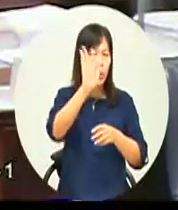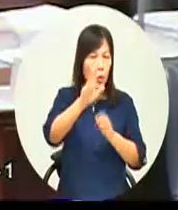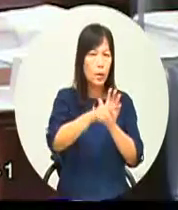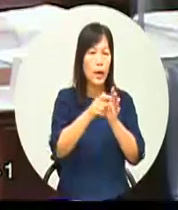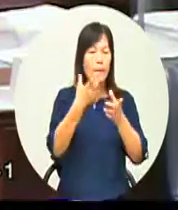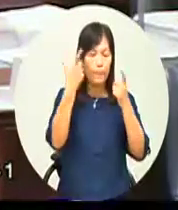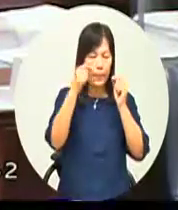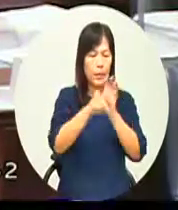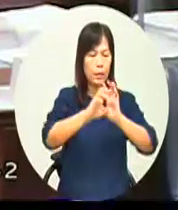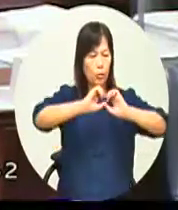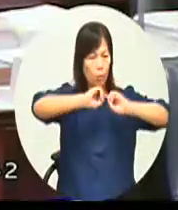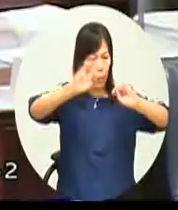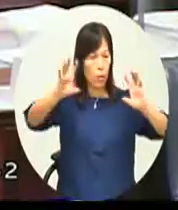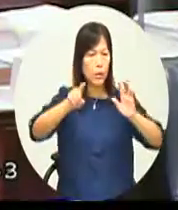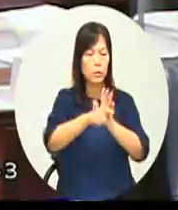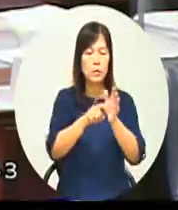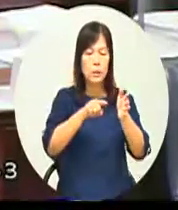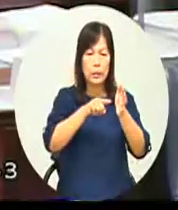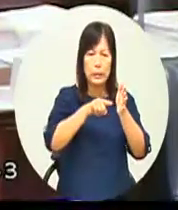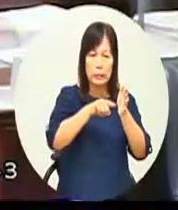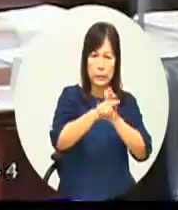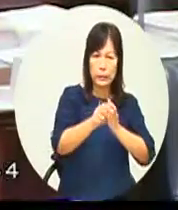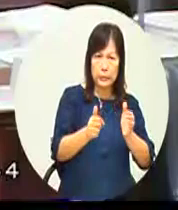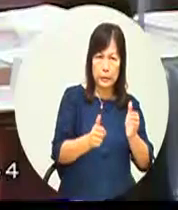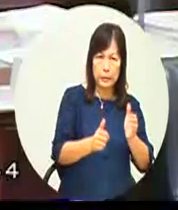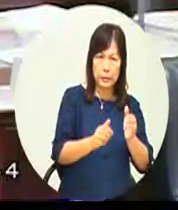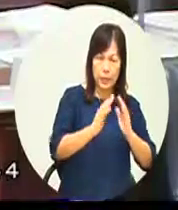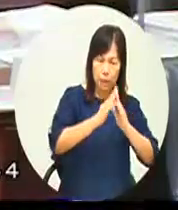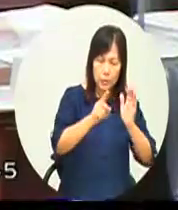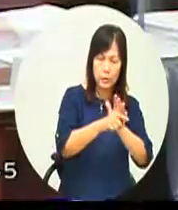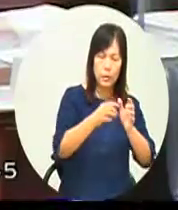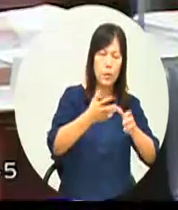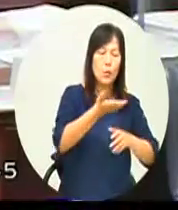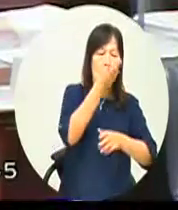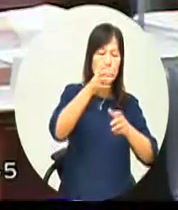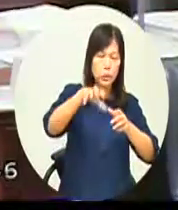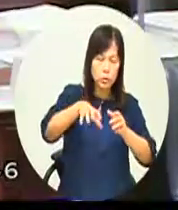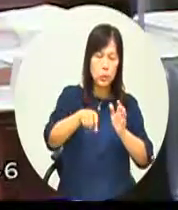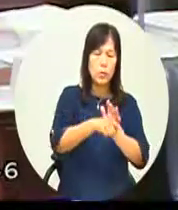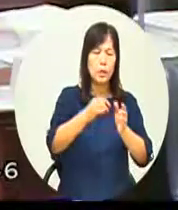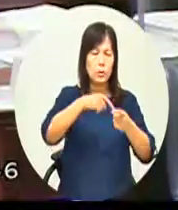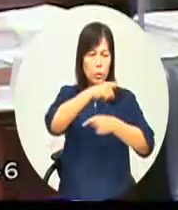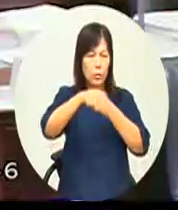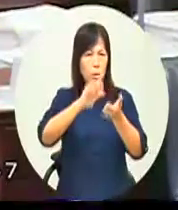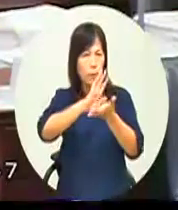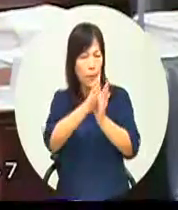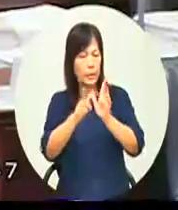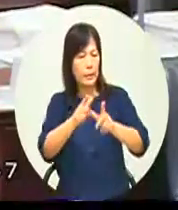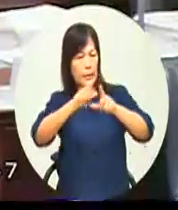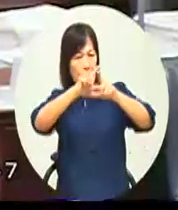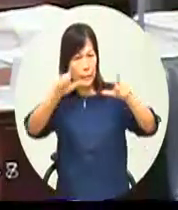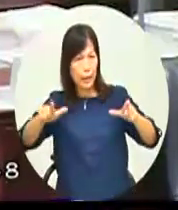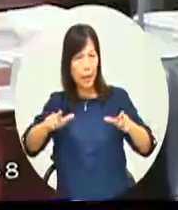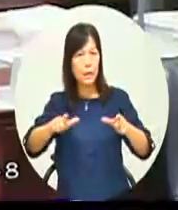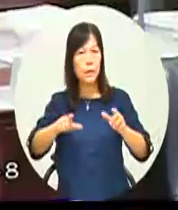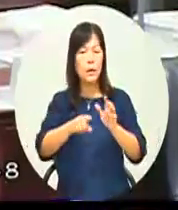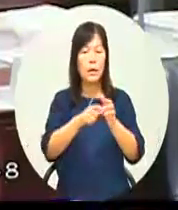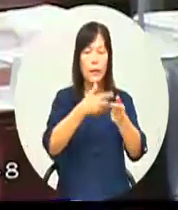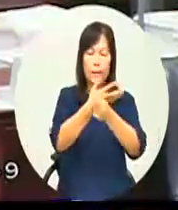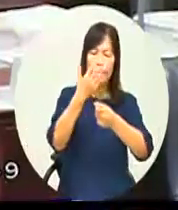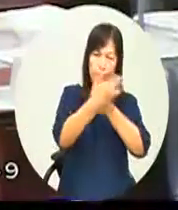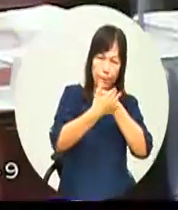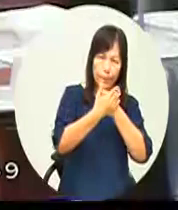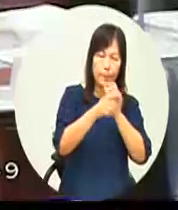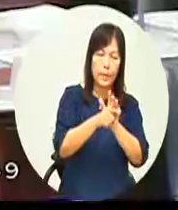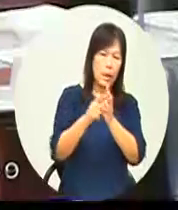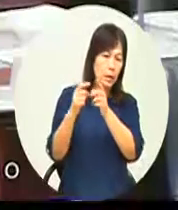辖市的观光风景区，可是并没有办法转换成可以来维持这么大的一个地方，让它维护经